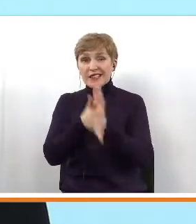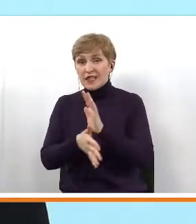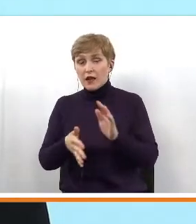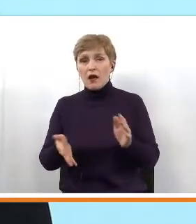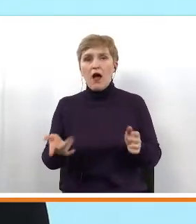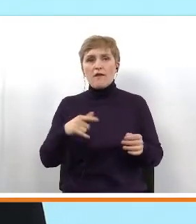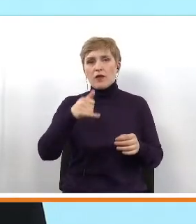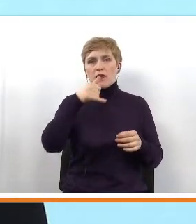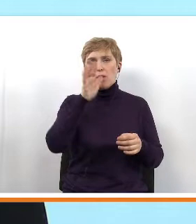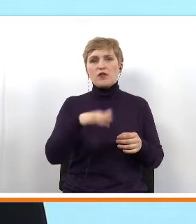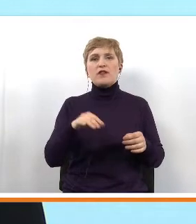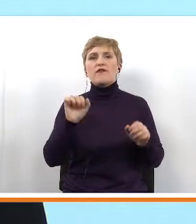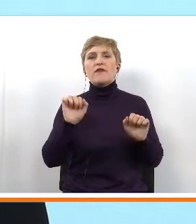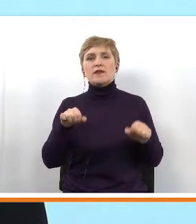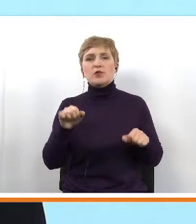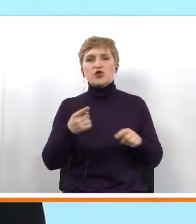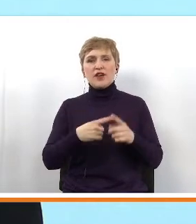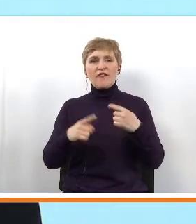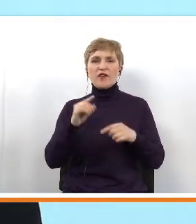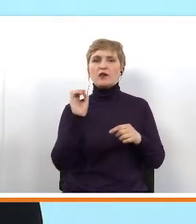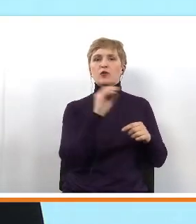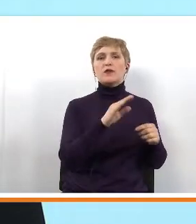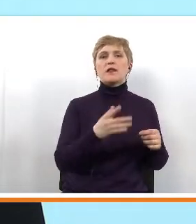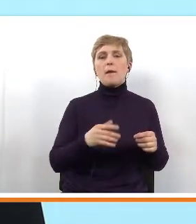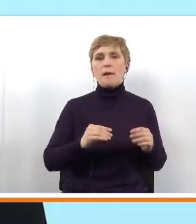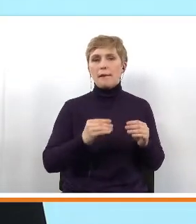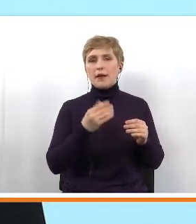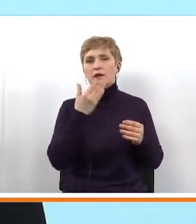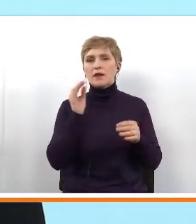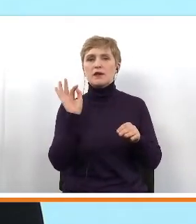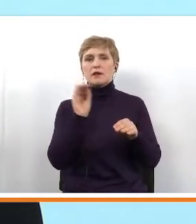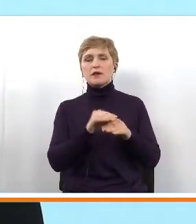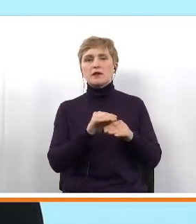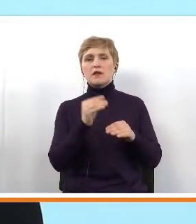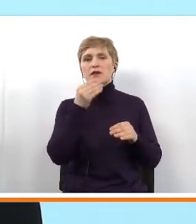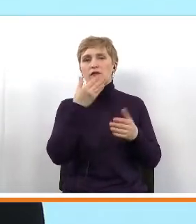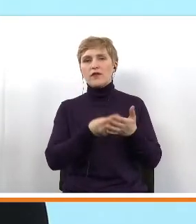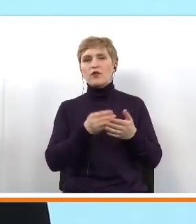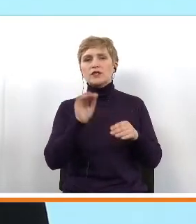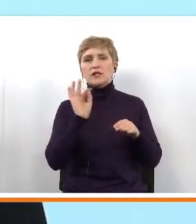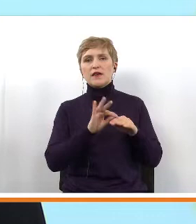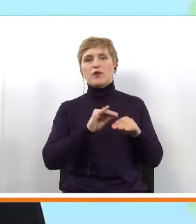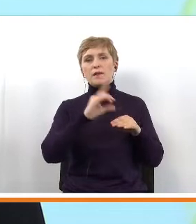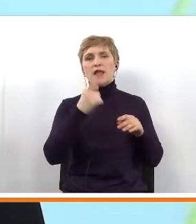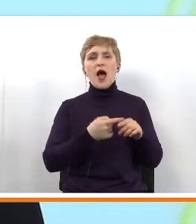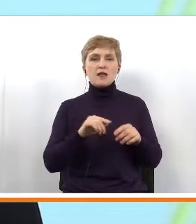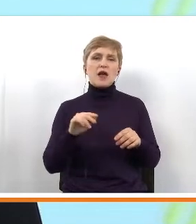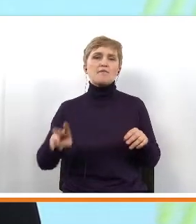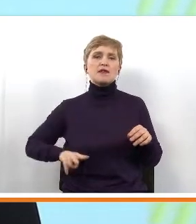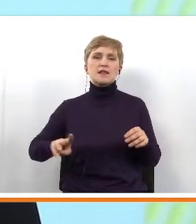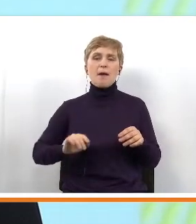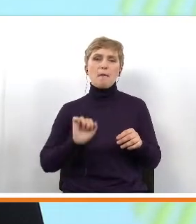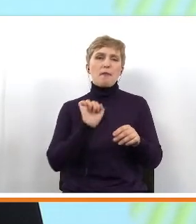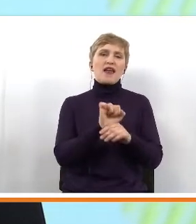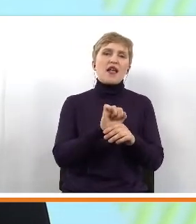не имеете возможности их вернуть для пополнения своего собственного целевого капитала. Это административный барьер, который, как нам кажется, тоже